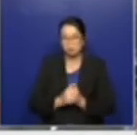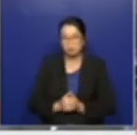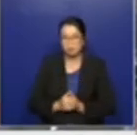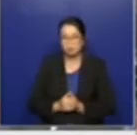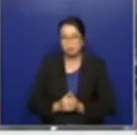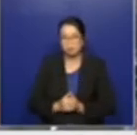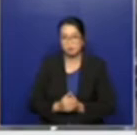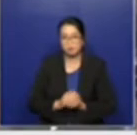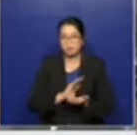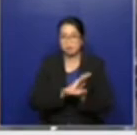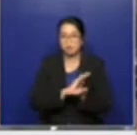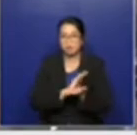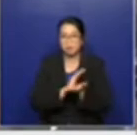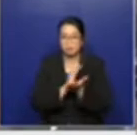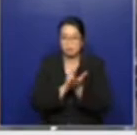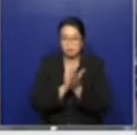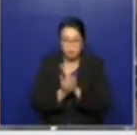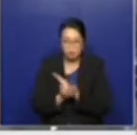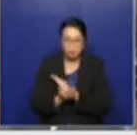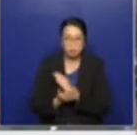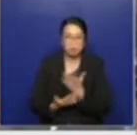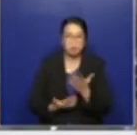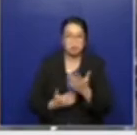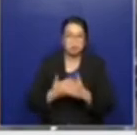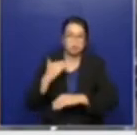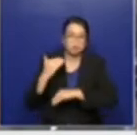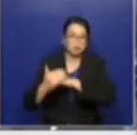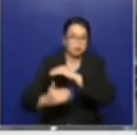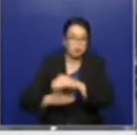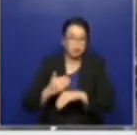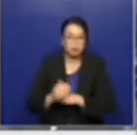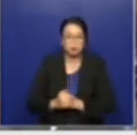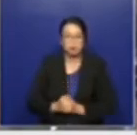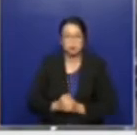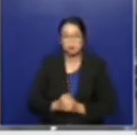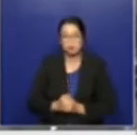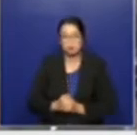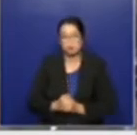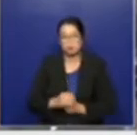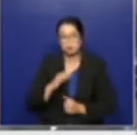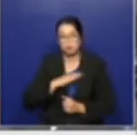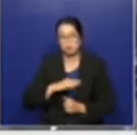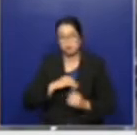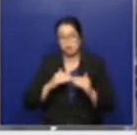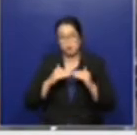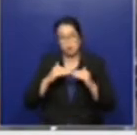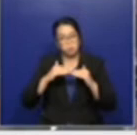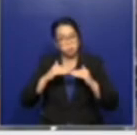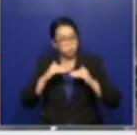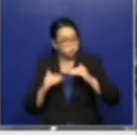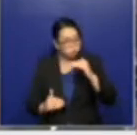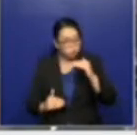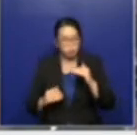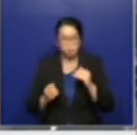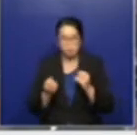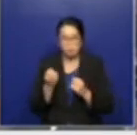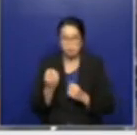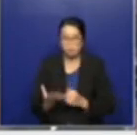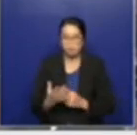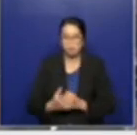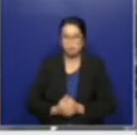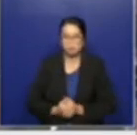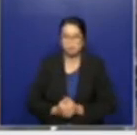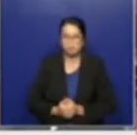ปฏิรูปยิ่งพัฒนาอาจยิ่งทำให้เกิดความเหลื่อมล้ำนะครับ